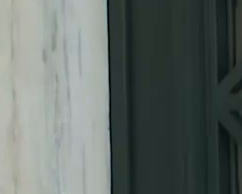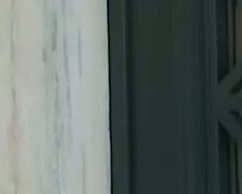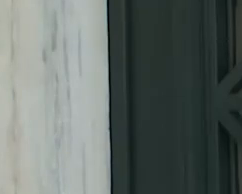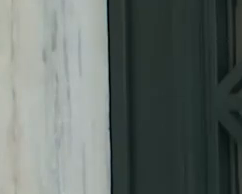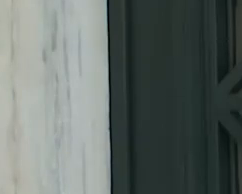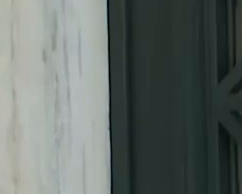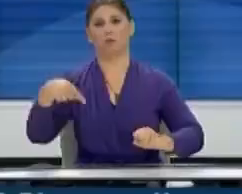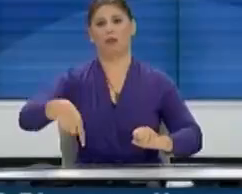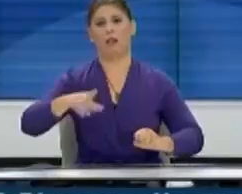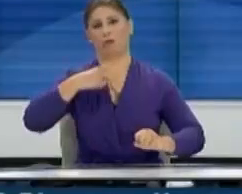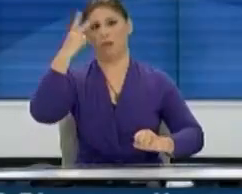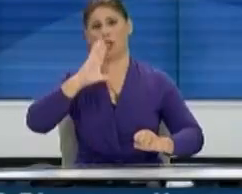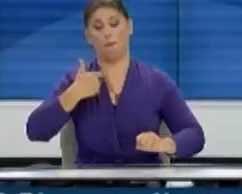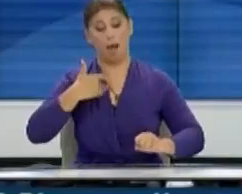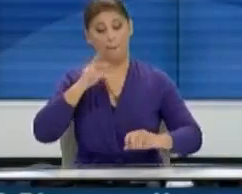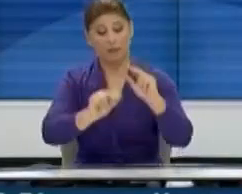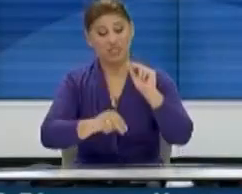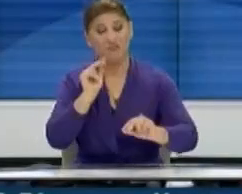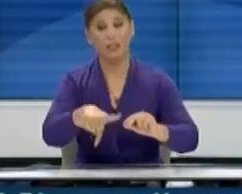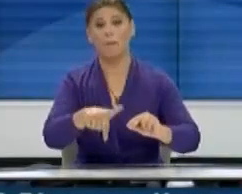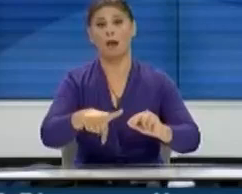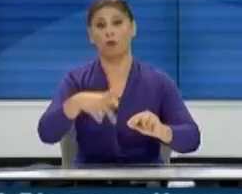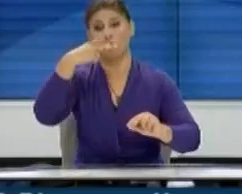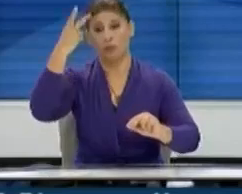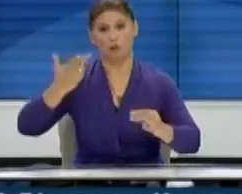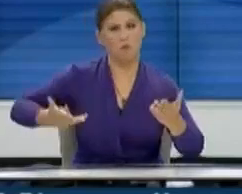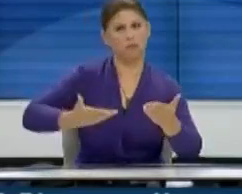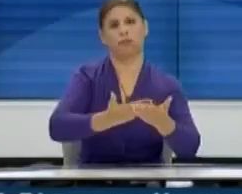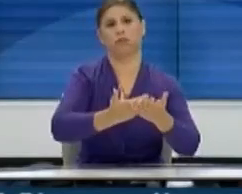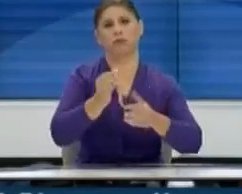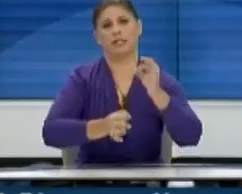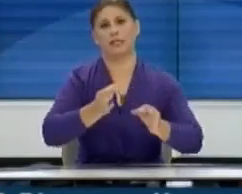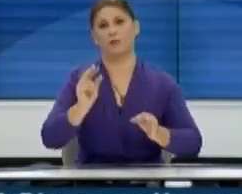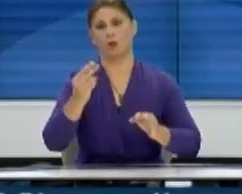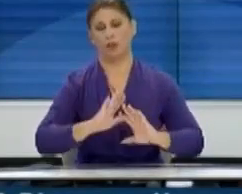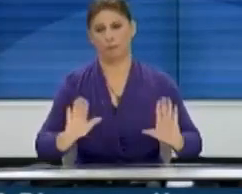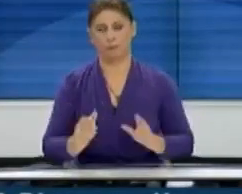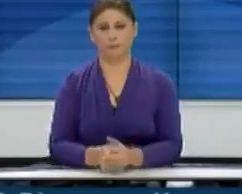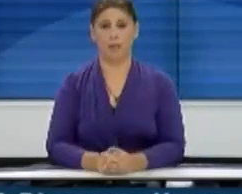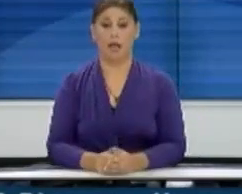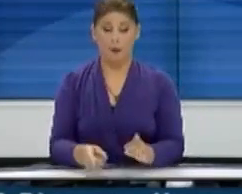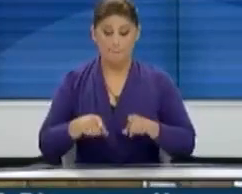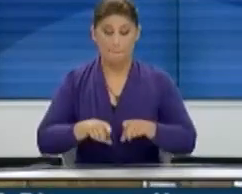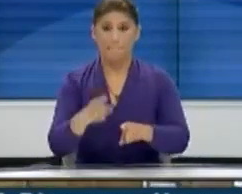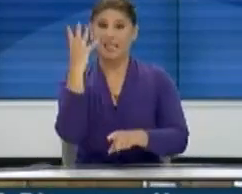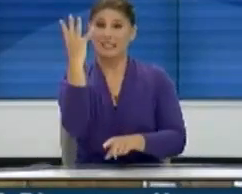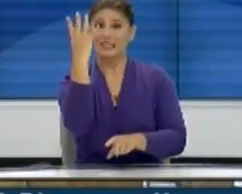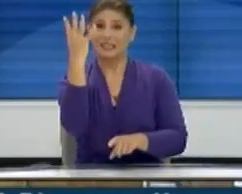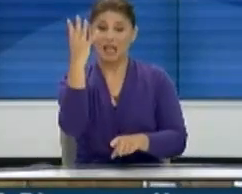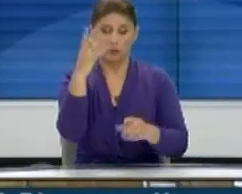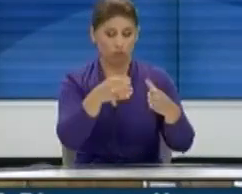στα κέρια ερωτήματα που αφορούν τις υποκλοπές και κυρίως το γιατί παρακολουθήθηκε ο Νίκος Ανδρουλάκης. Θεωρούν ότι η κυβέρνηση σήμερα